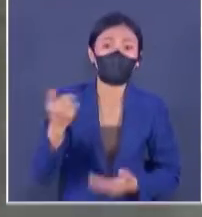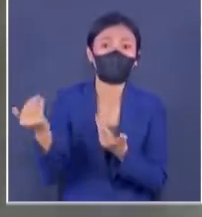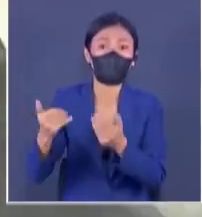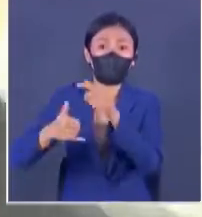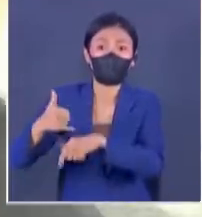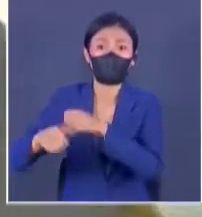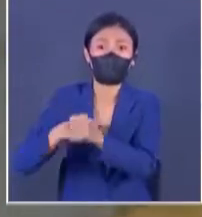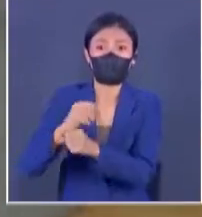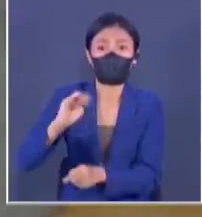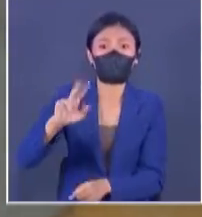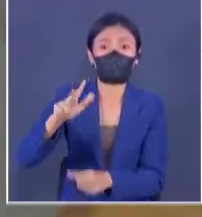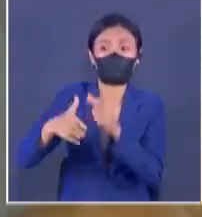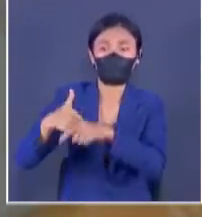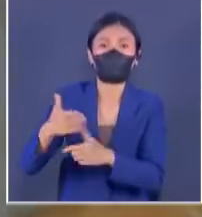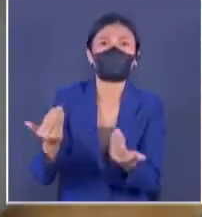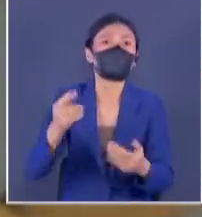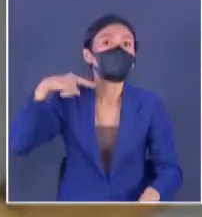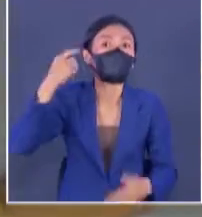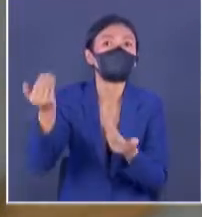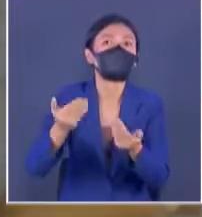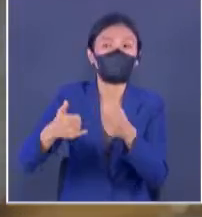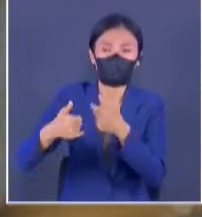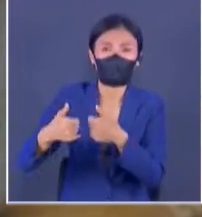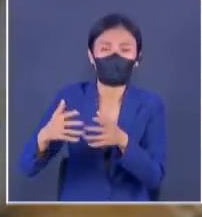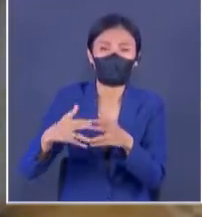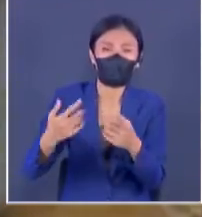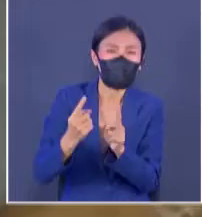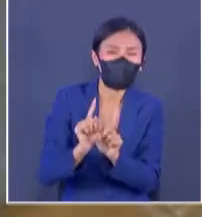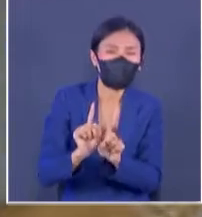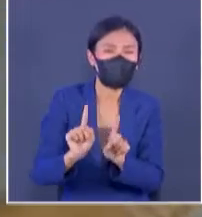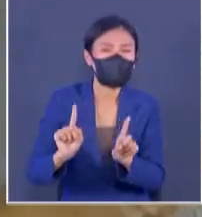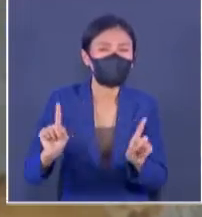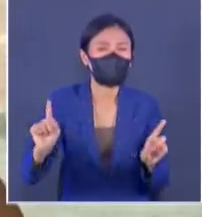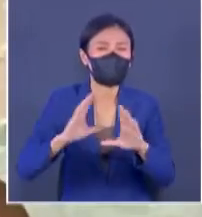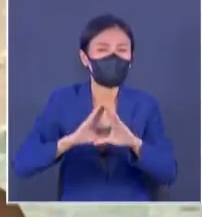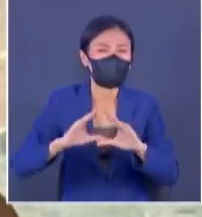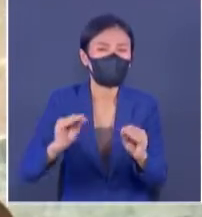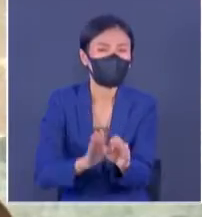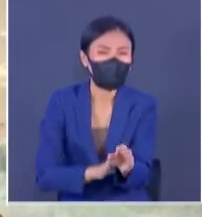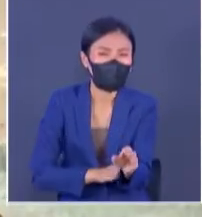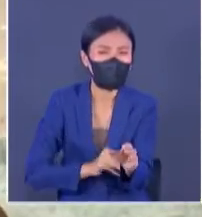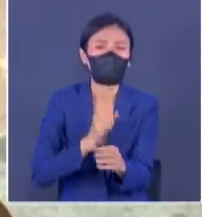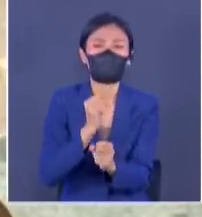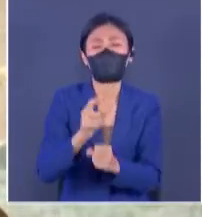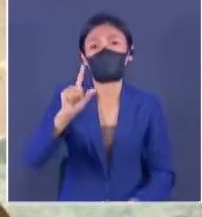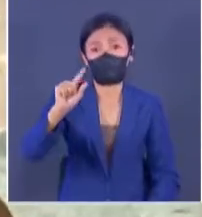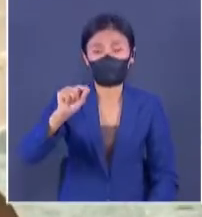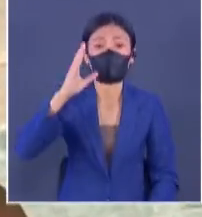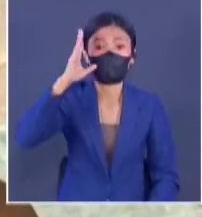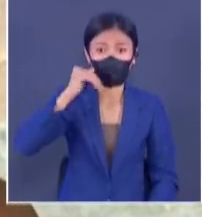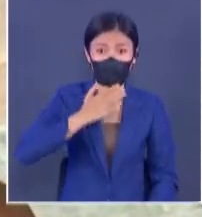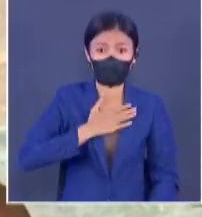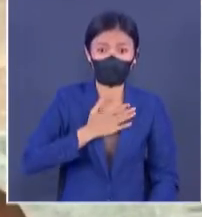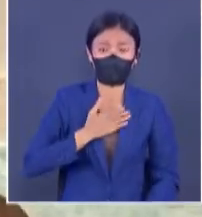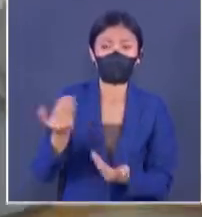าอายุ43ปีผู้เป็นลูกสาวที่ห่างหายกันไม่พบหน้ากันมากว่า20ปีนับตั้งแต่นายบุญเที่ยง